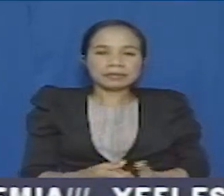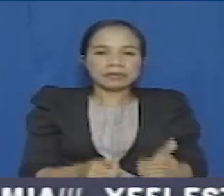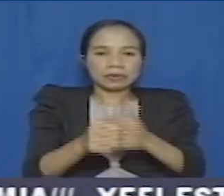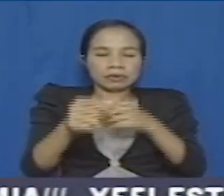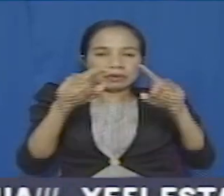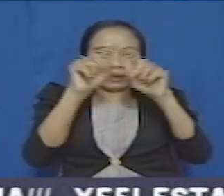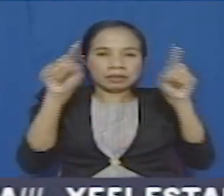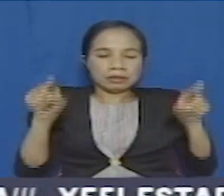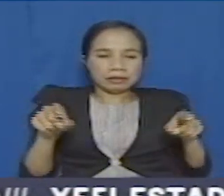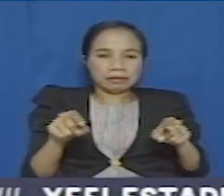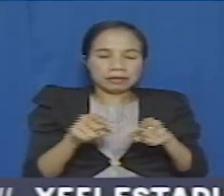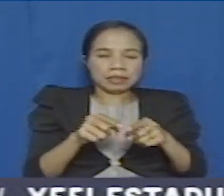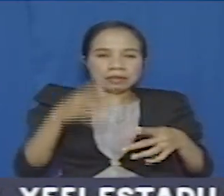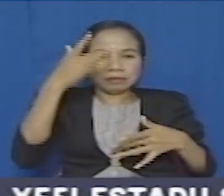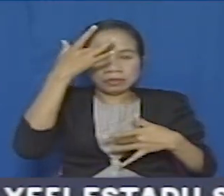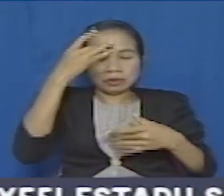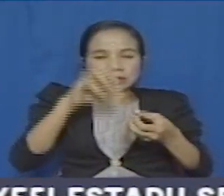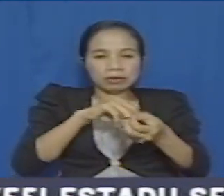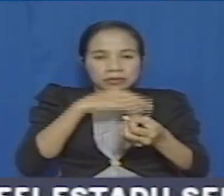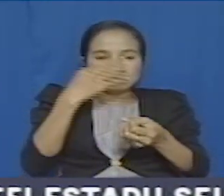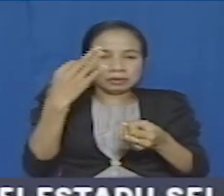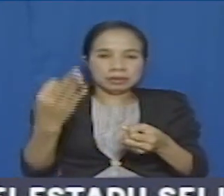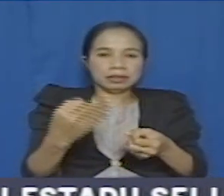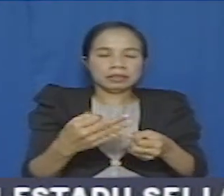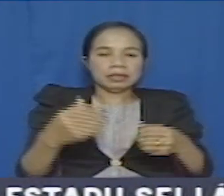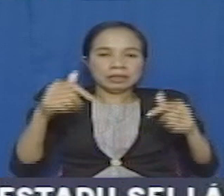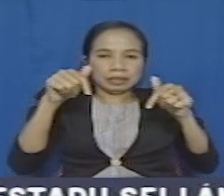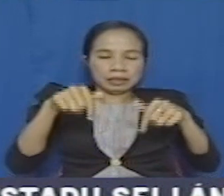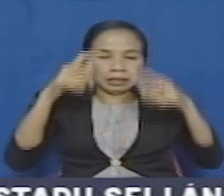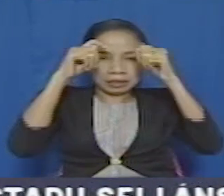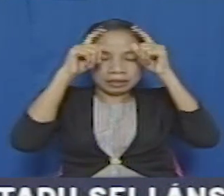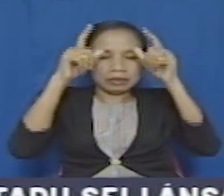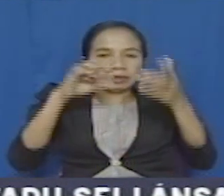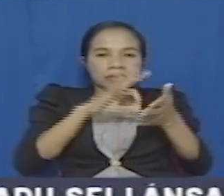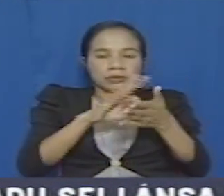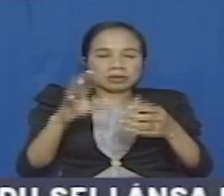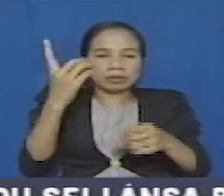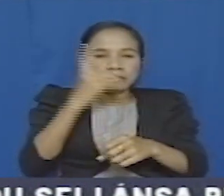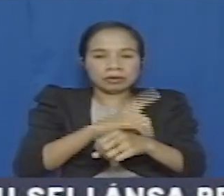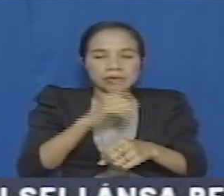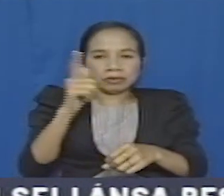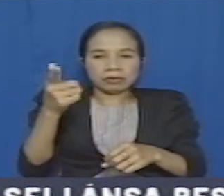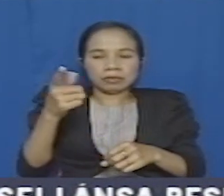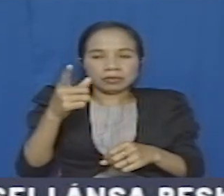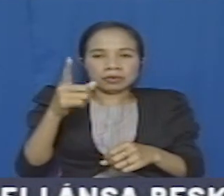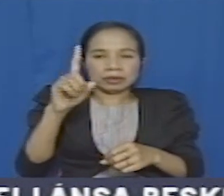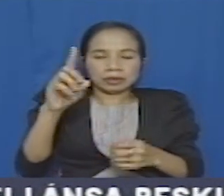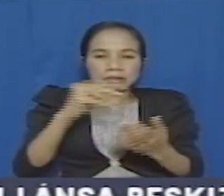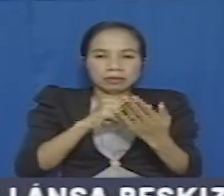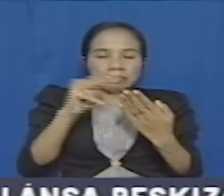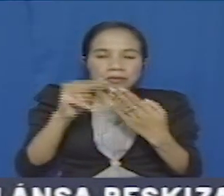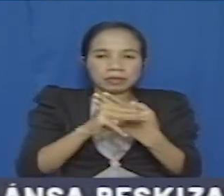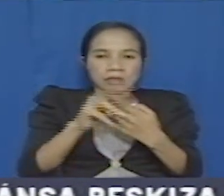Baseia tabela evolução surto COVID-19 recém se ia Timor-Leste, sura husi loron rua nulu recém ida fulang